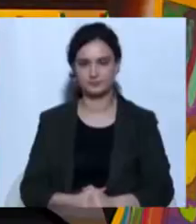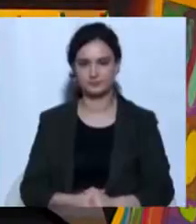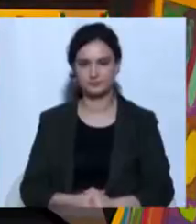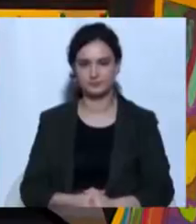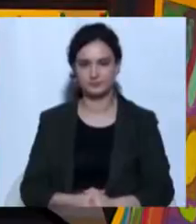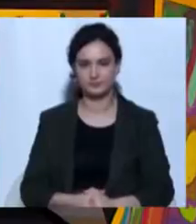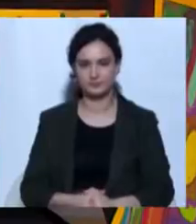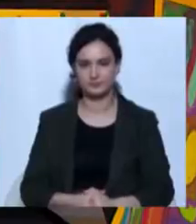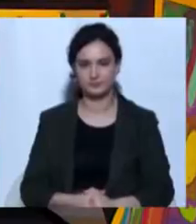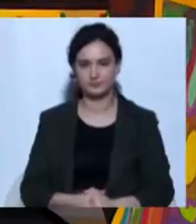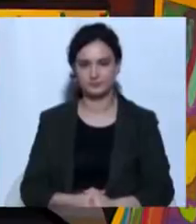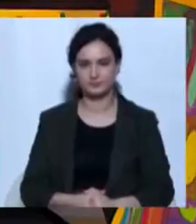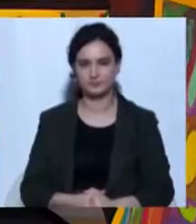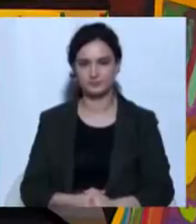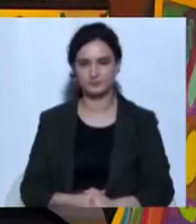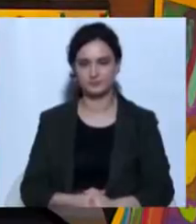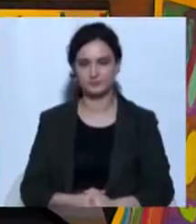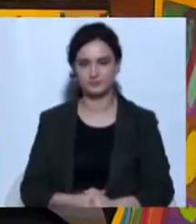ავიღოთ აი ესეთი